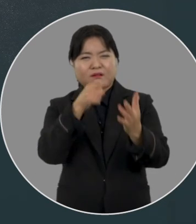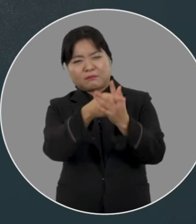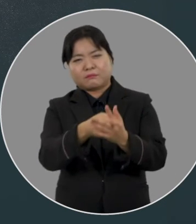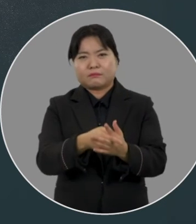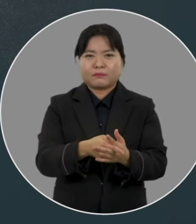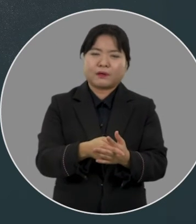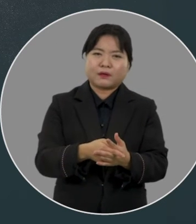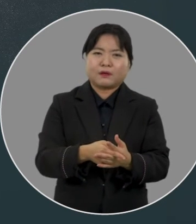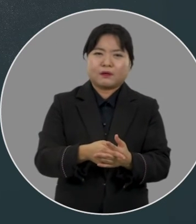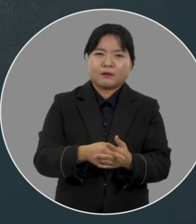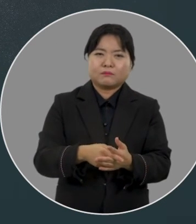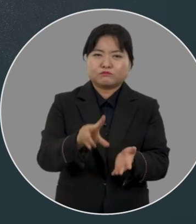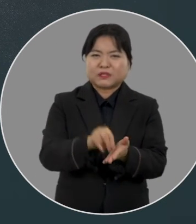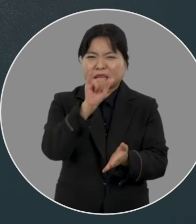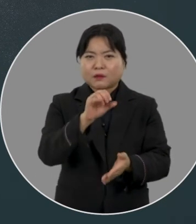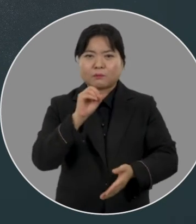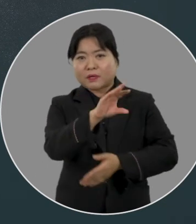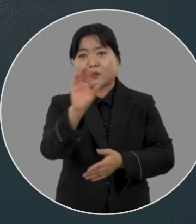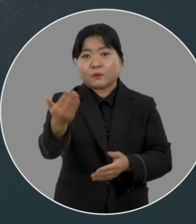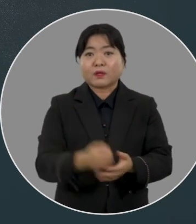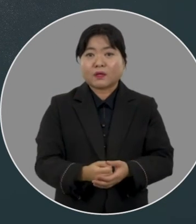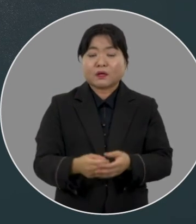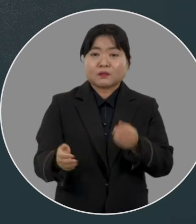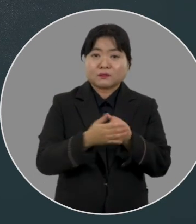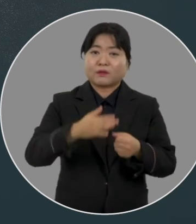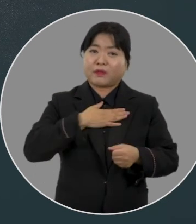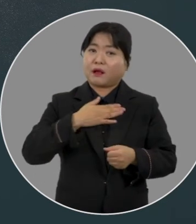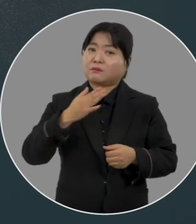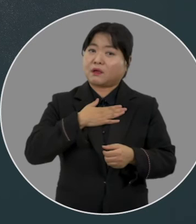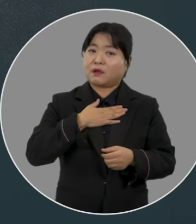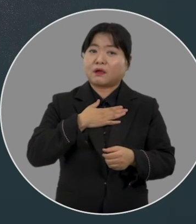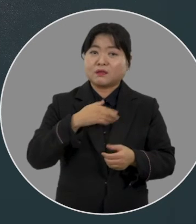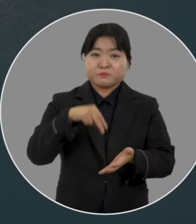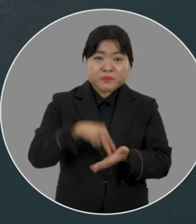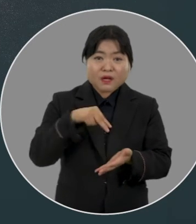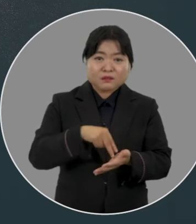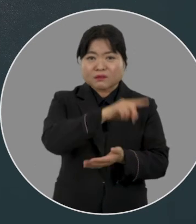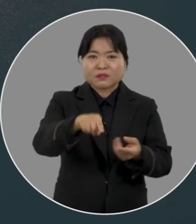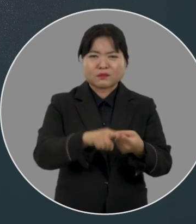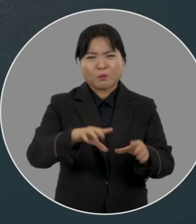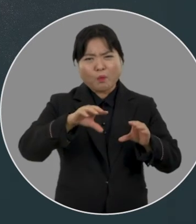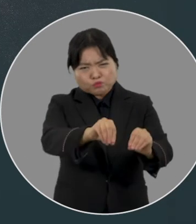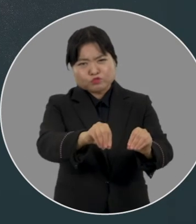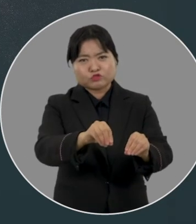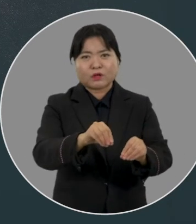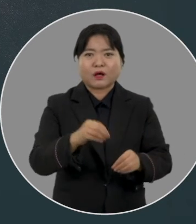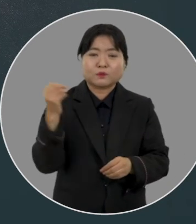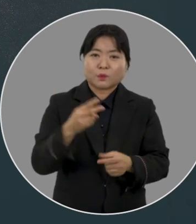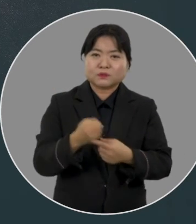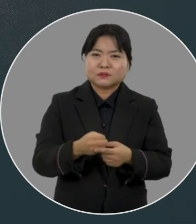되죠. 그래서 내가 내 선에서, 내 선자리에서 바퀴를 멈추거나